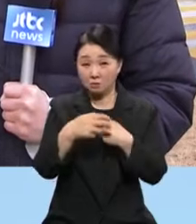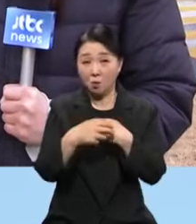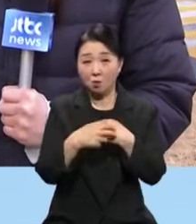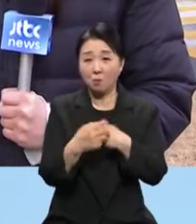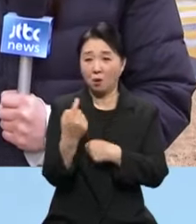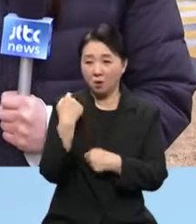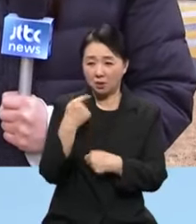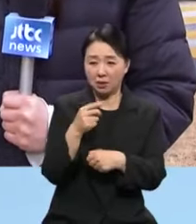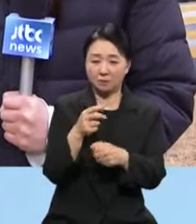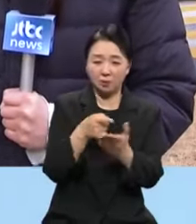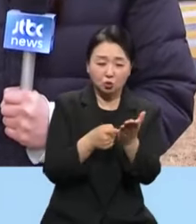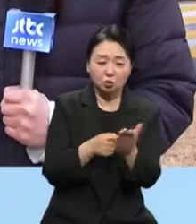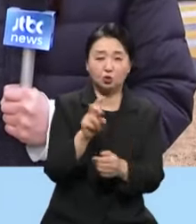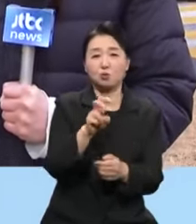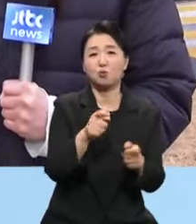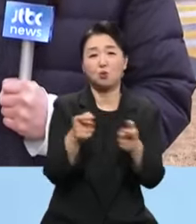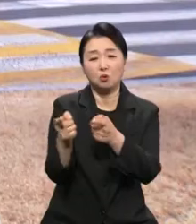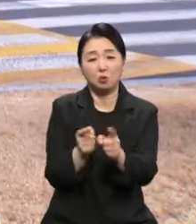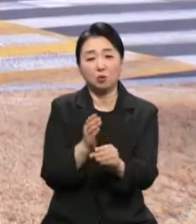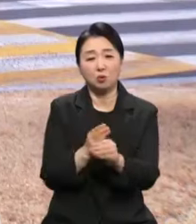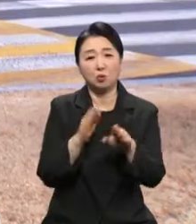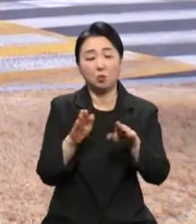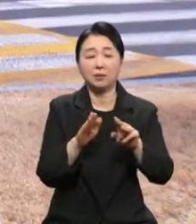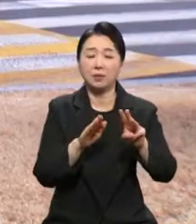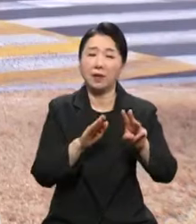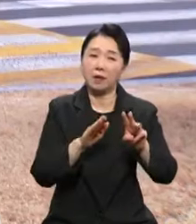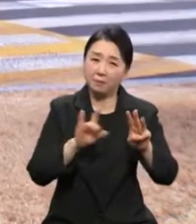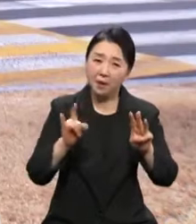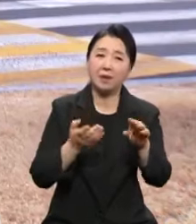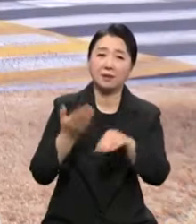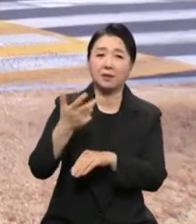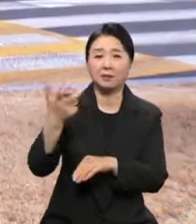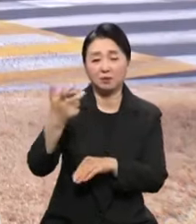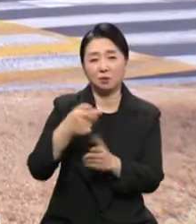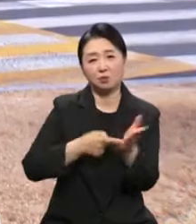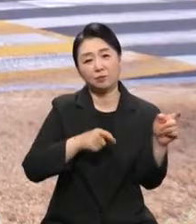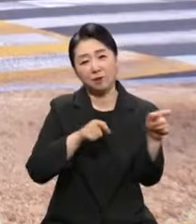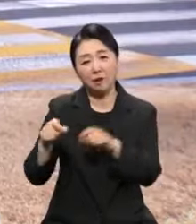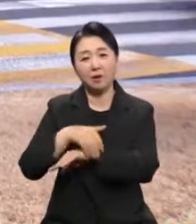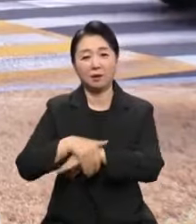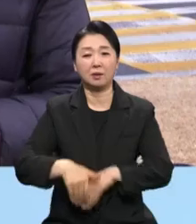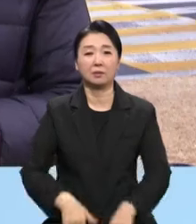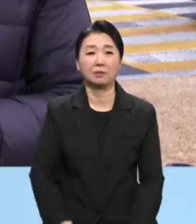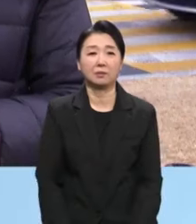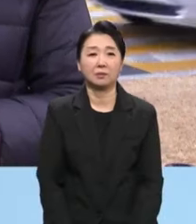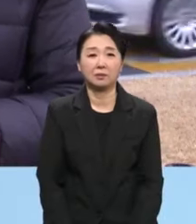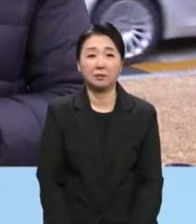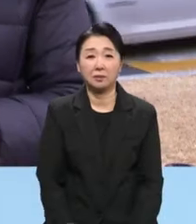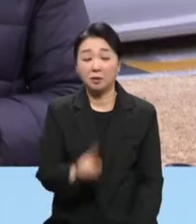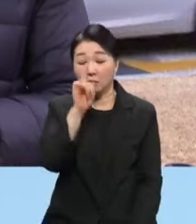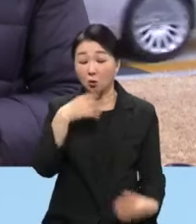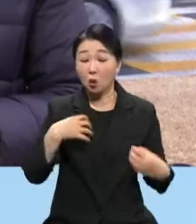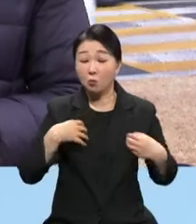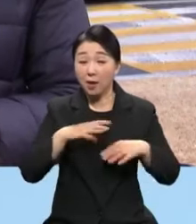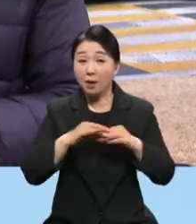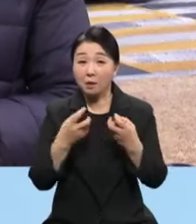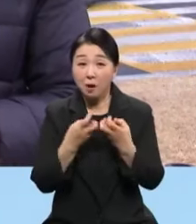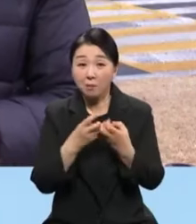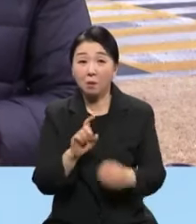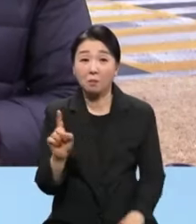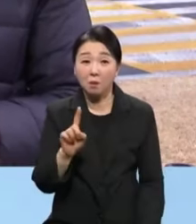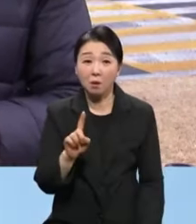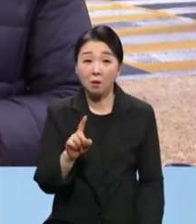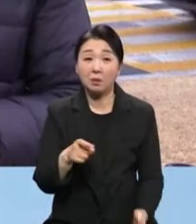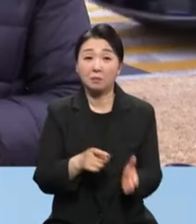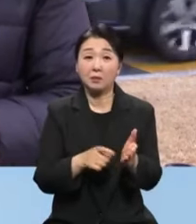수술을 조정했는데 오늘은 그 3배가 넘는 70건의 수술을 연기할 예정입니다. 네, 정부도 대책을 내놨습니다.